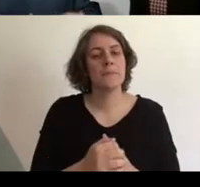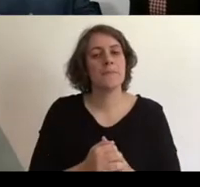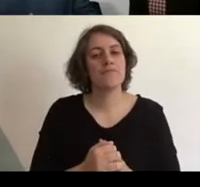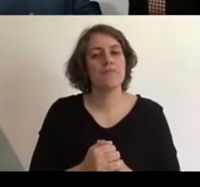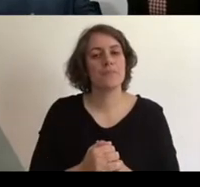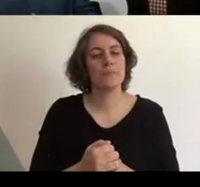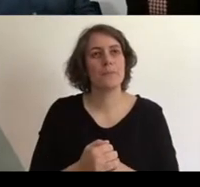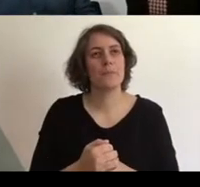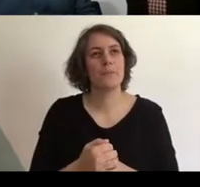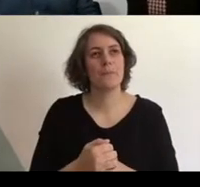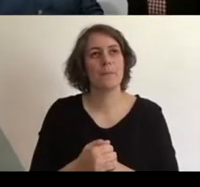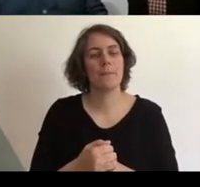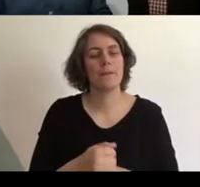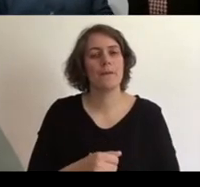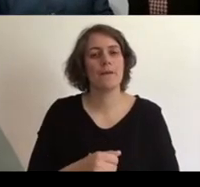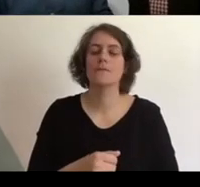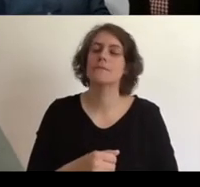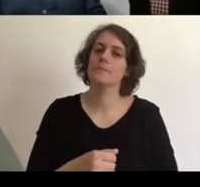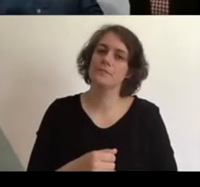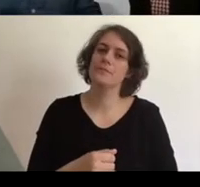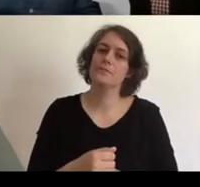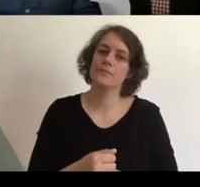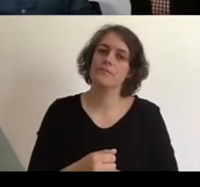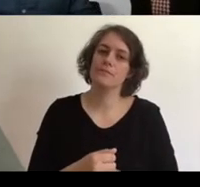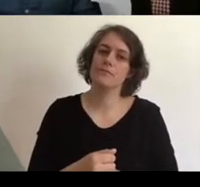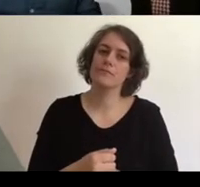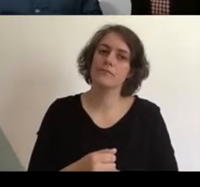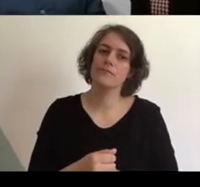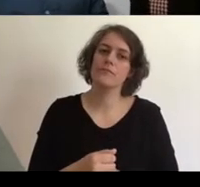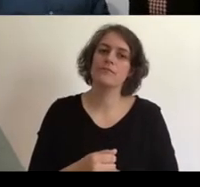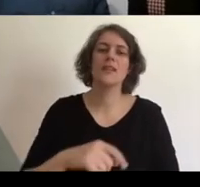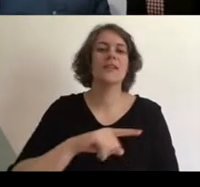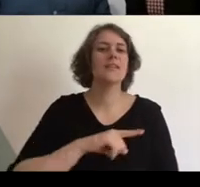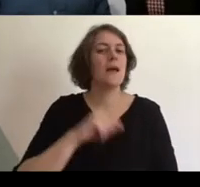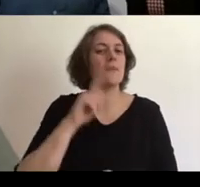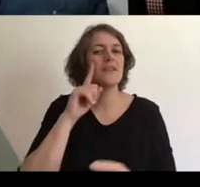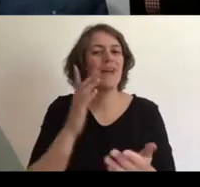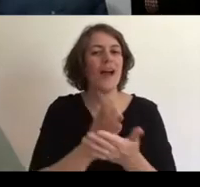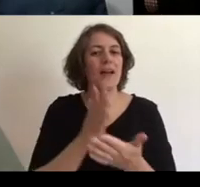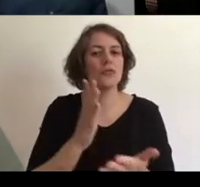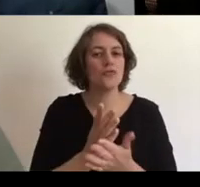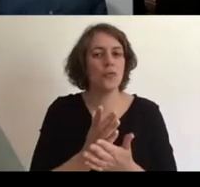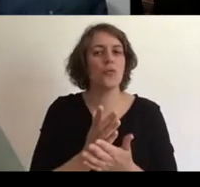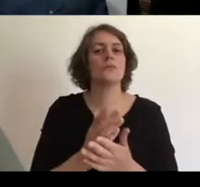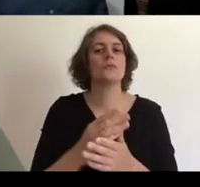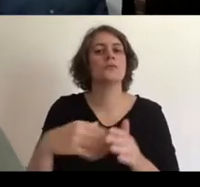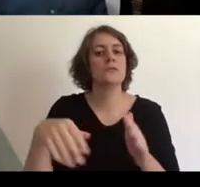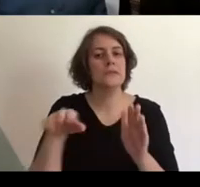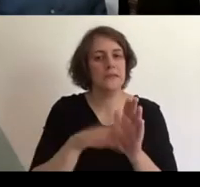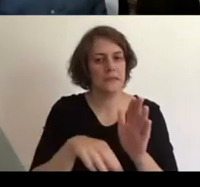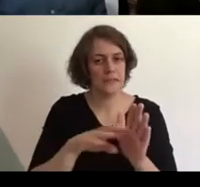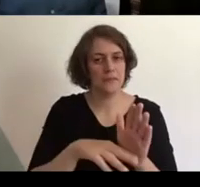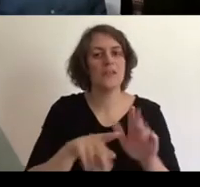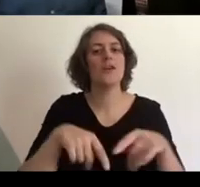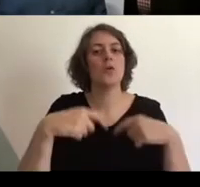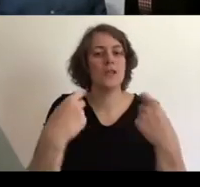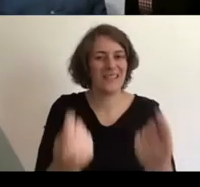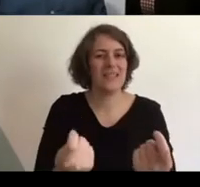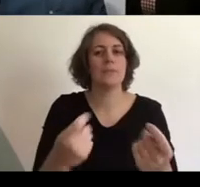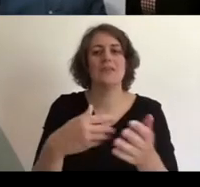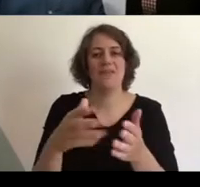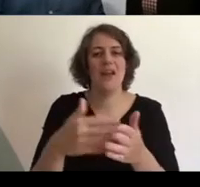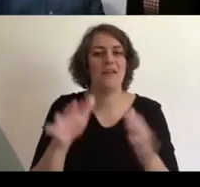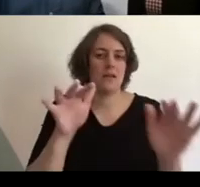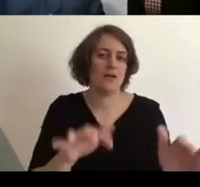Ja, es ist so, dass wir im Grunde genommen ja wissen, Diskriminierung erfolgt in der Arbeitswelt, aber es bedarf ja